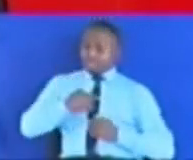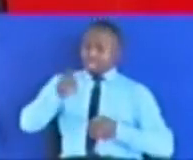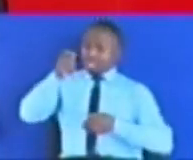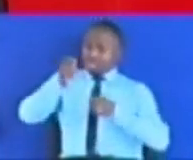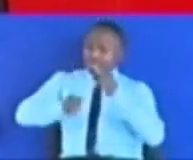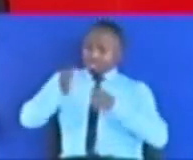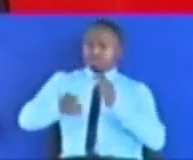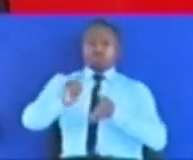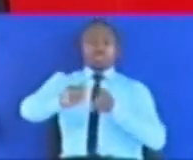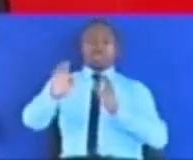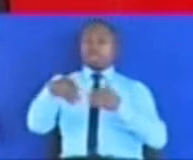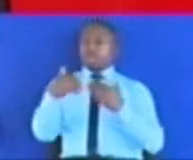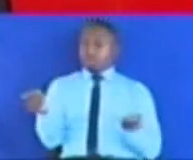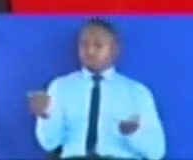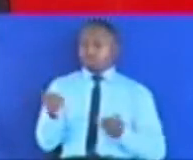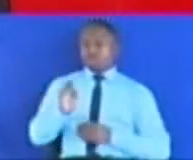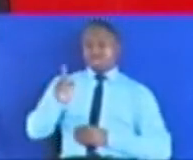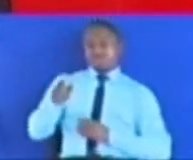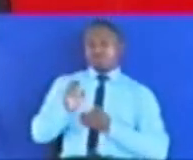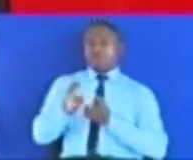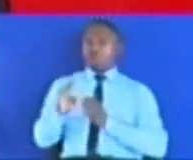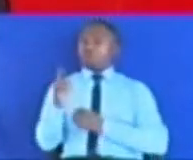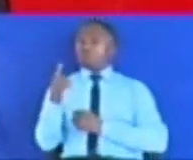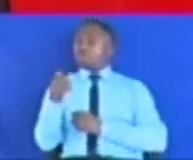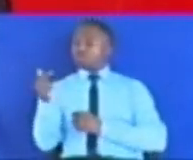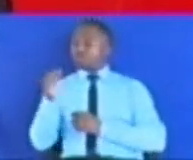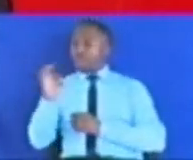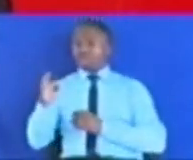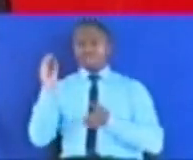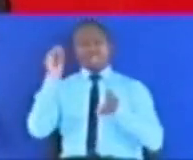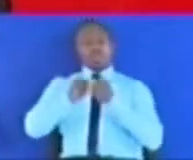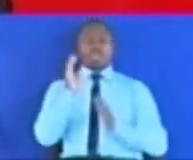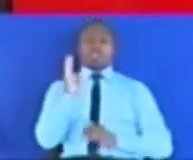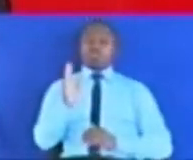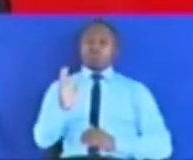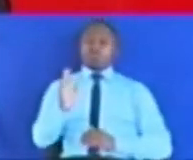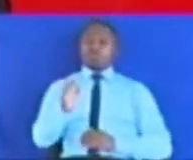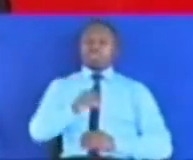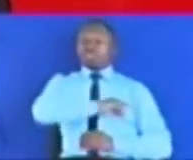kiuhalisia Mheshimiwa Naibu Speaker, sisi wa Tanzania wote huku majumbani